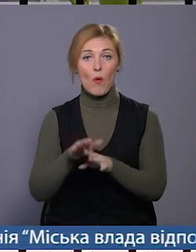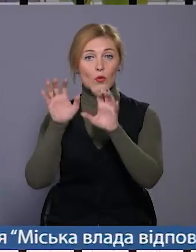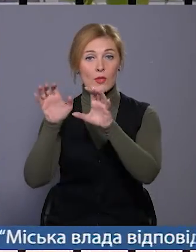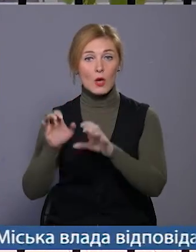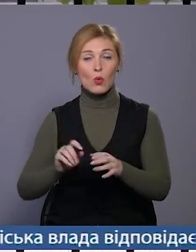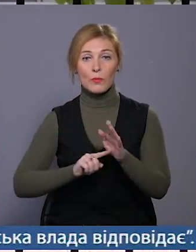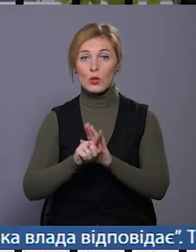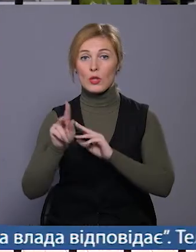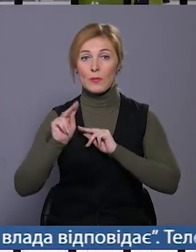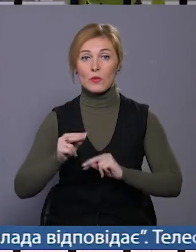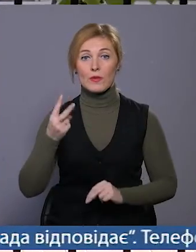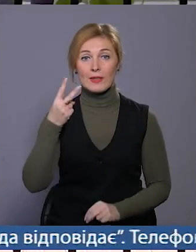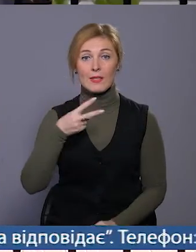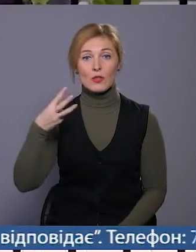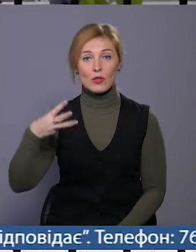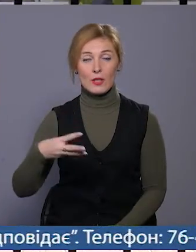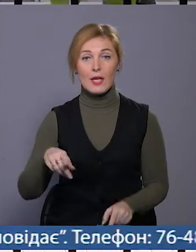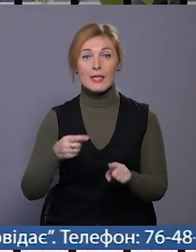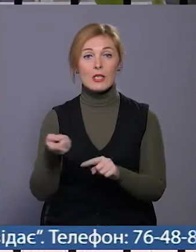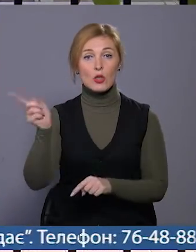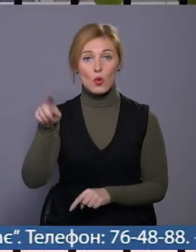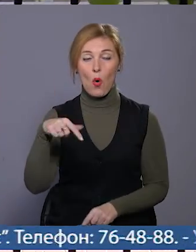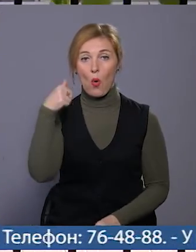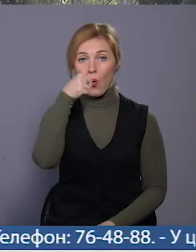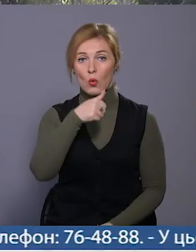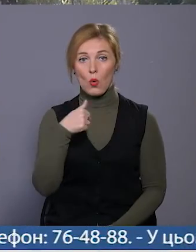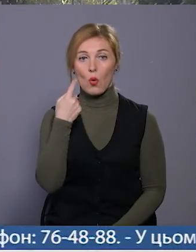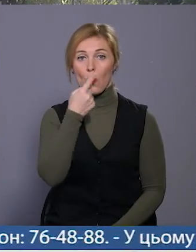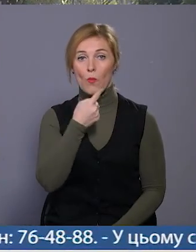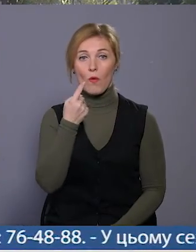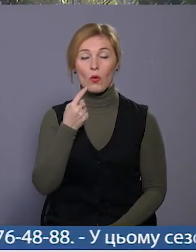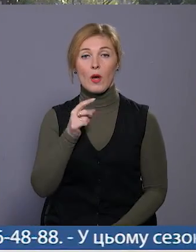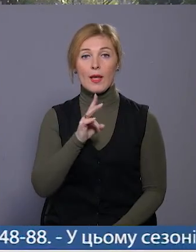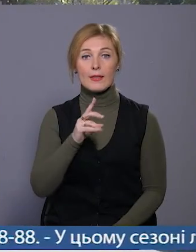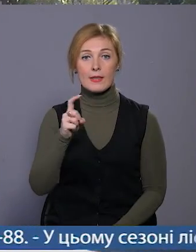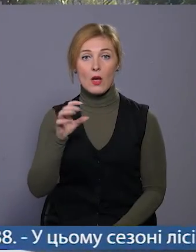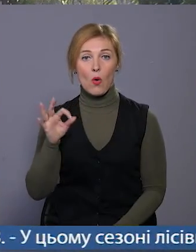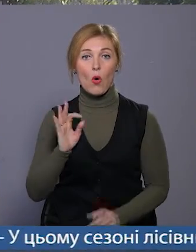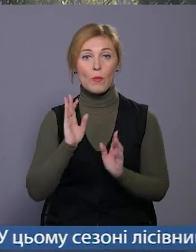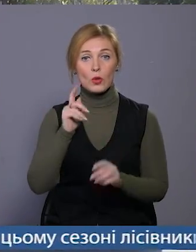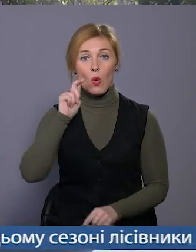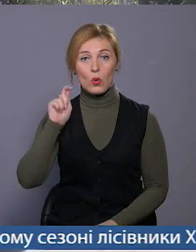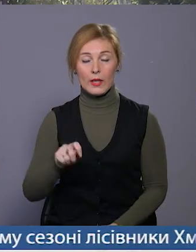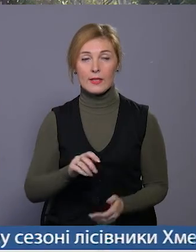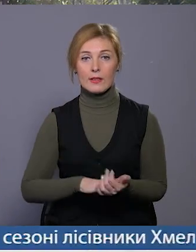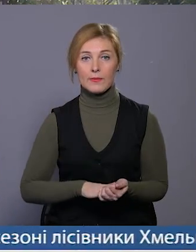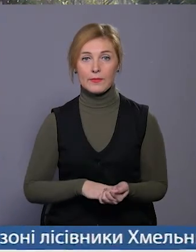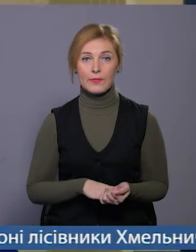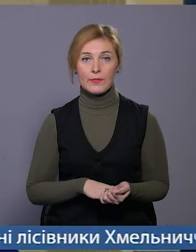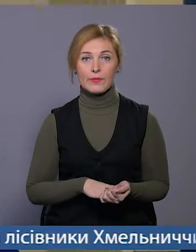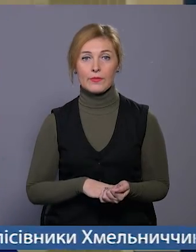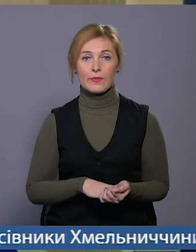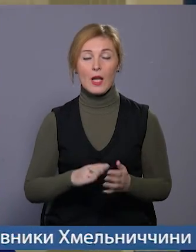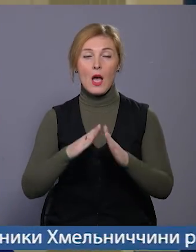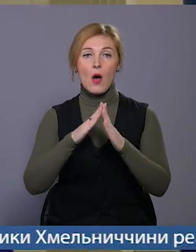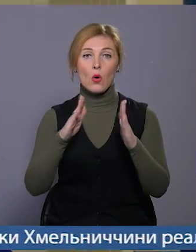з 2030-го. Саме із того року мовою зовнішнього незалежного оцінювання стане українська, крім ЗНО з іноземної мови.